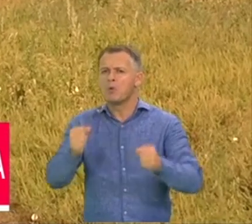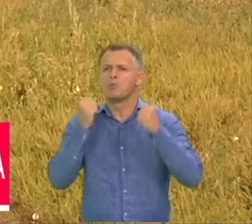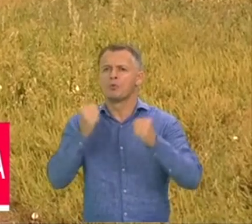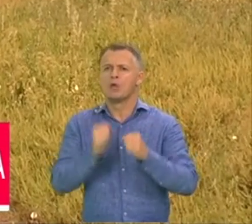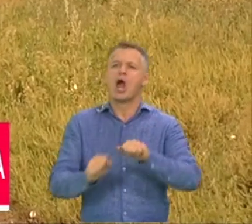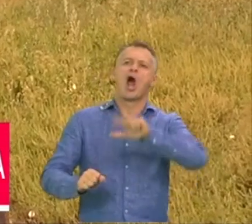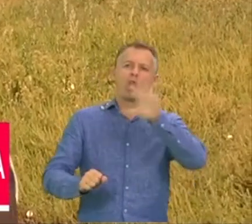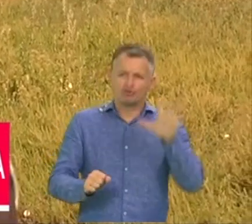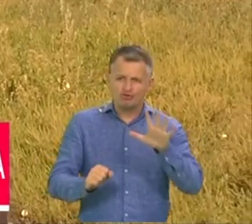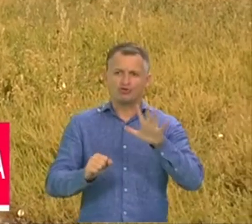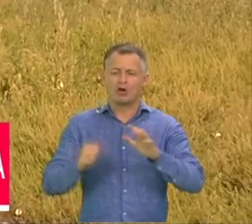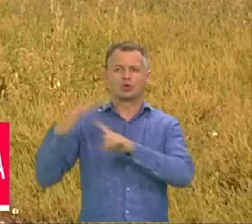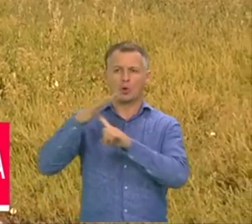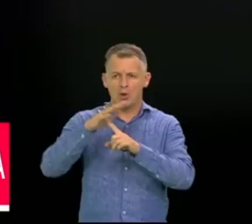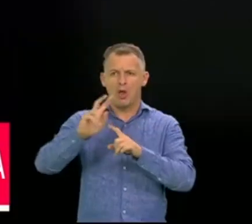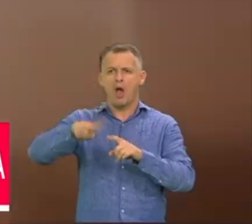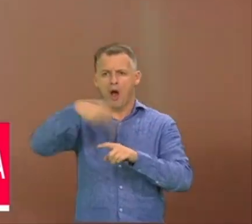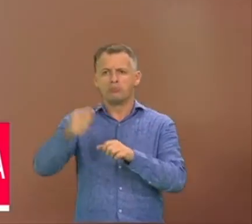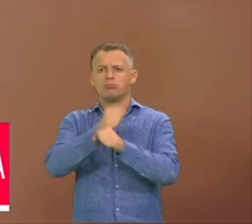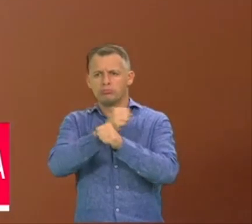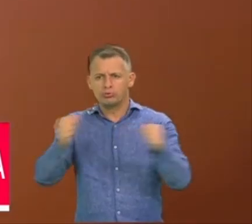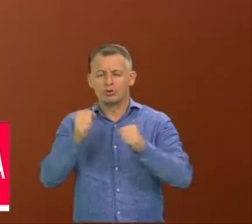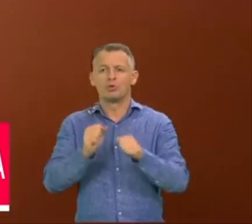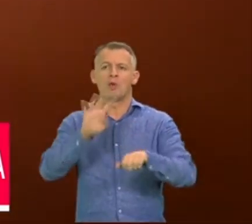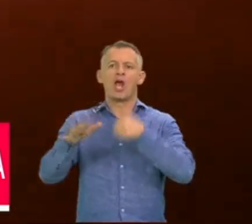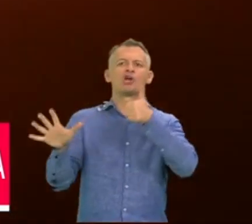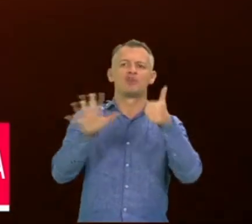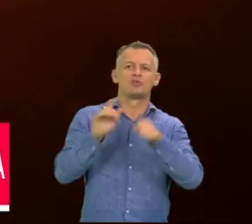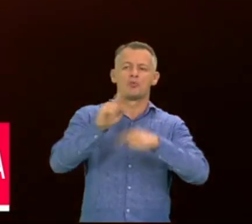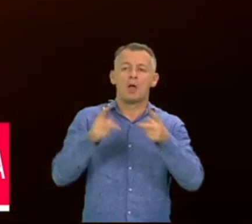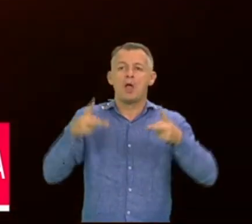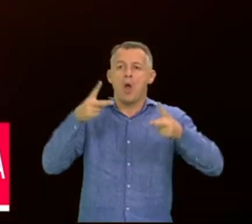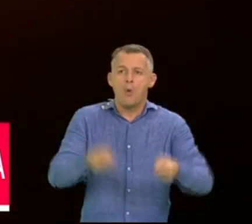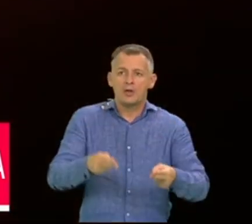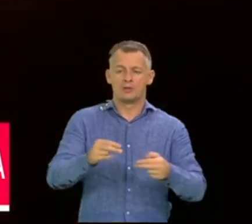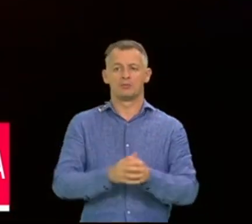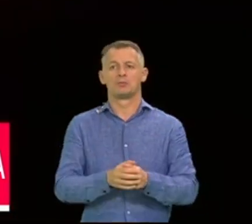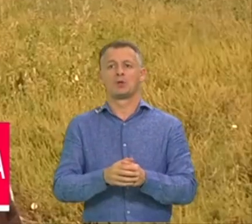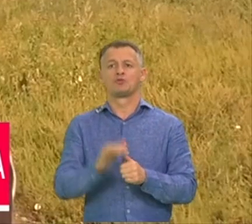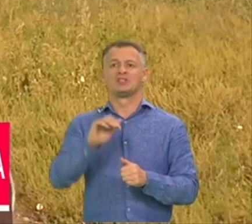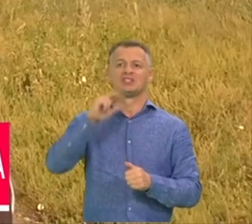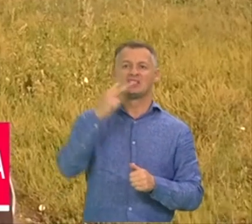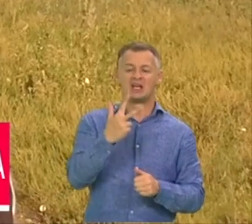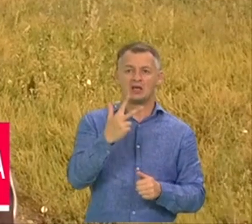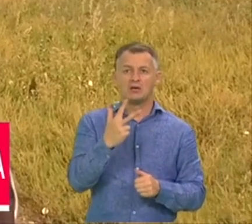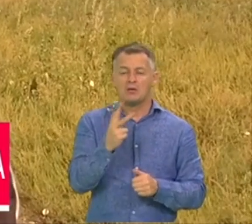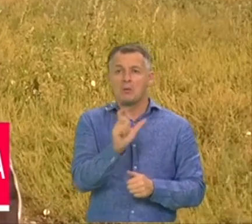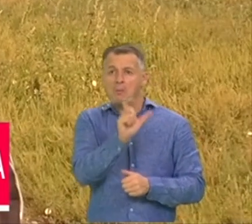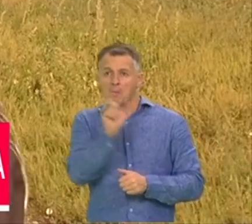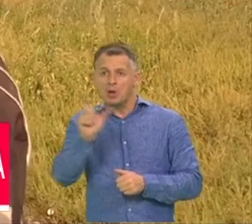ca lumea, a șasea, după aia s-au oprit, au mers în trei reprize. Da, cum să mă